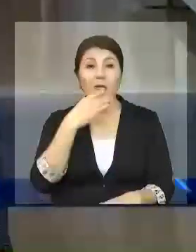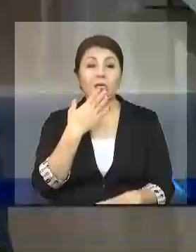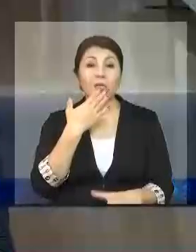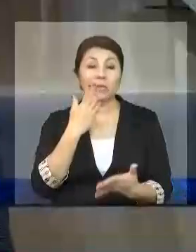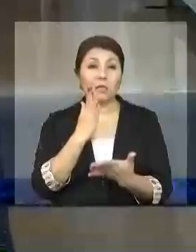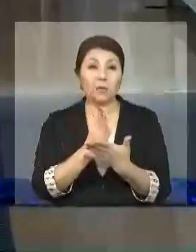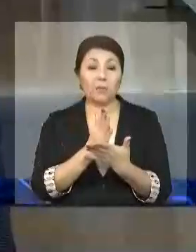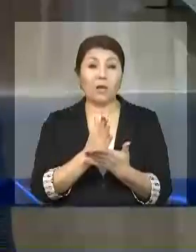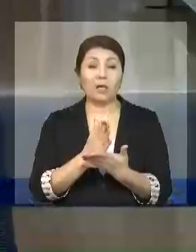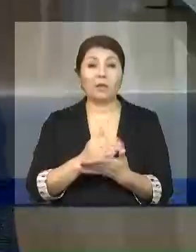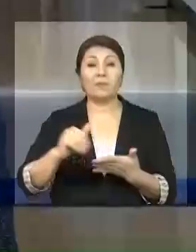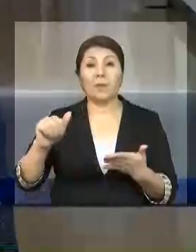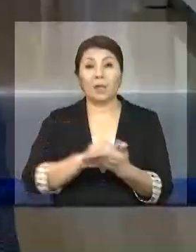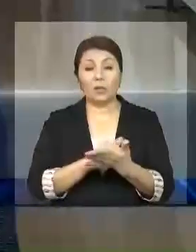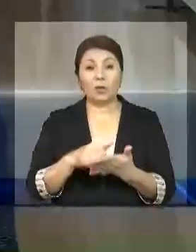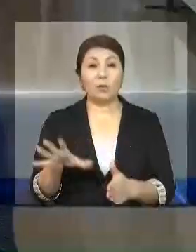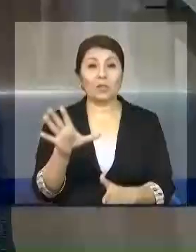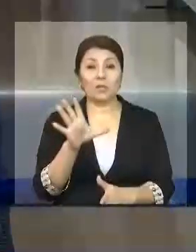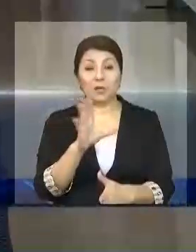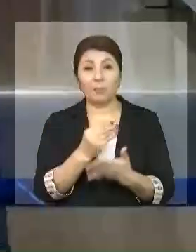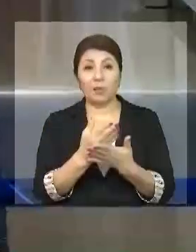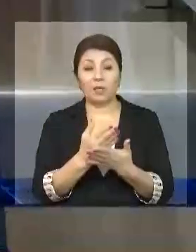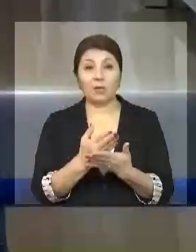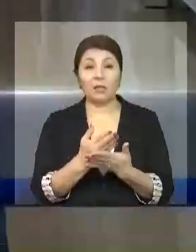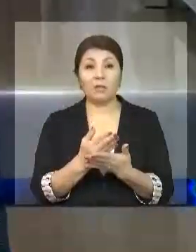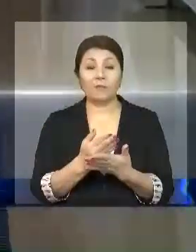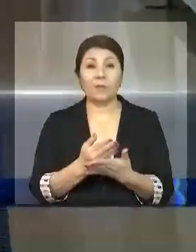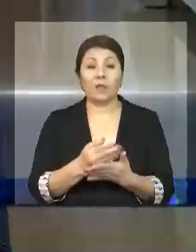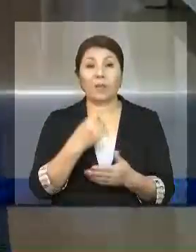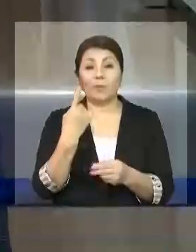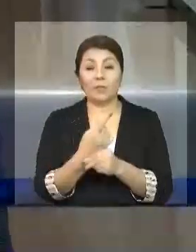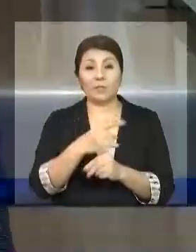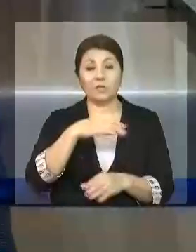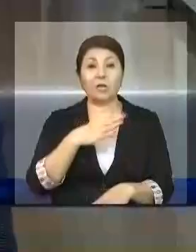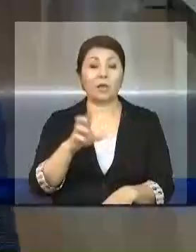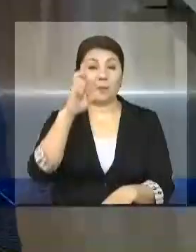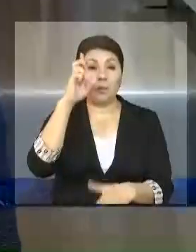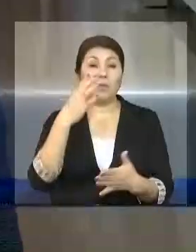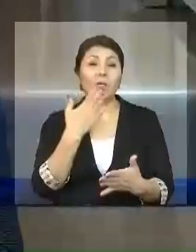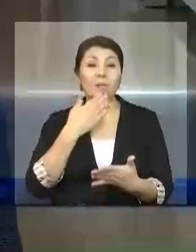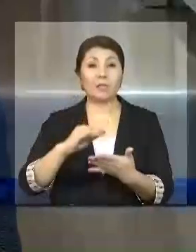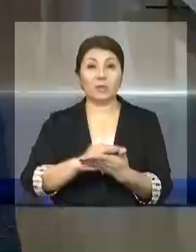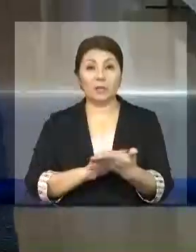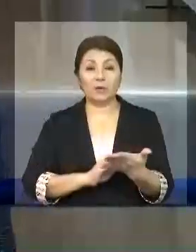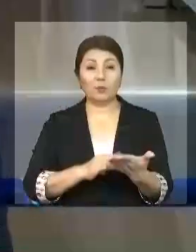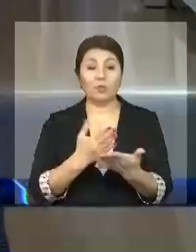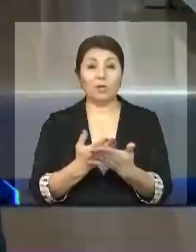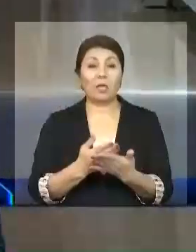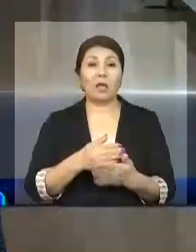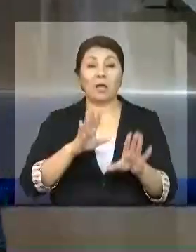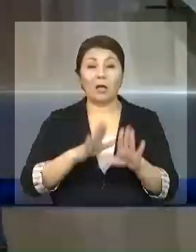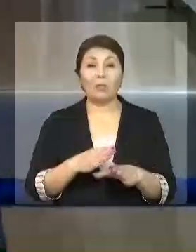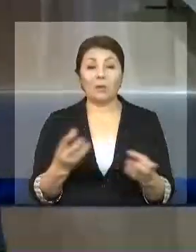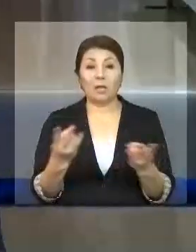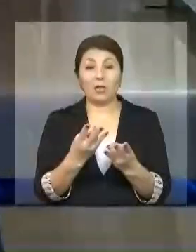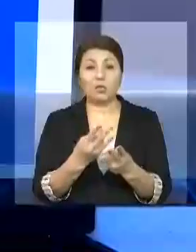Іс қағаздардың барлығы да, мекемелердің барлығы іс қағаздар бірінші мемлекеттік тілде орындайды. Одан қалған уақытта қажеті уақытында